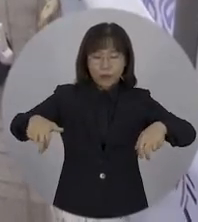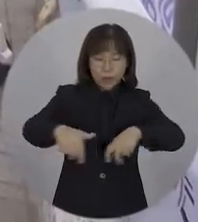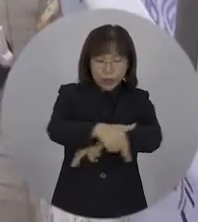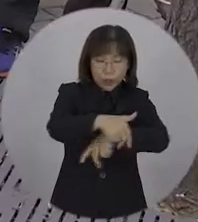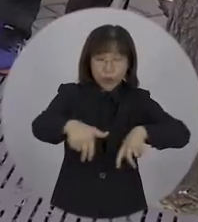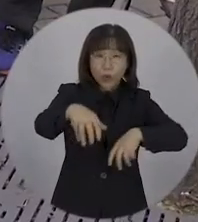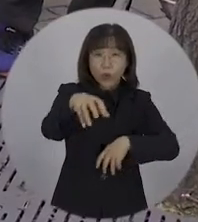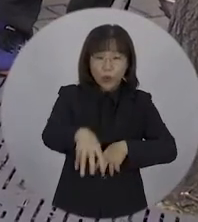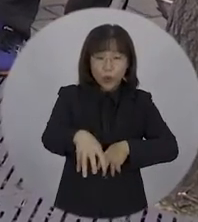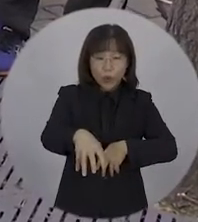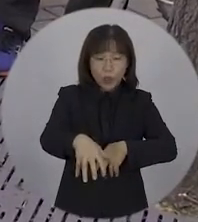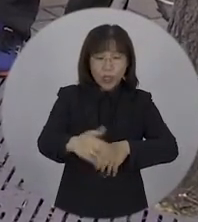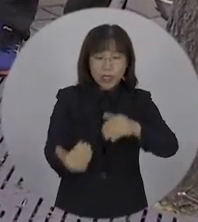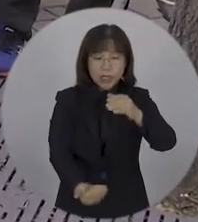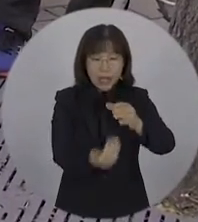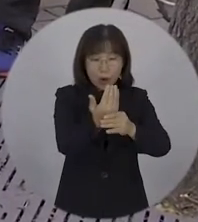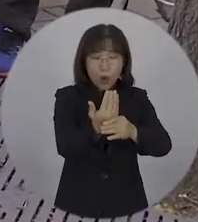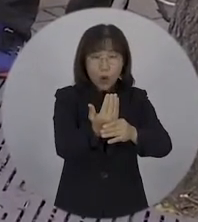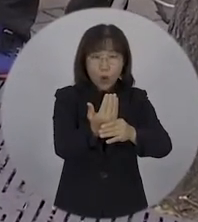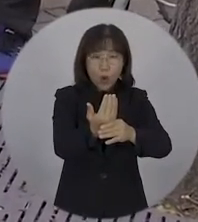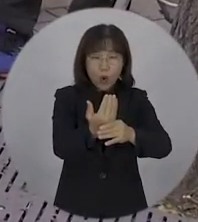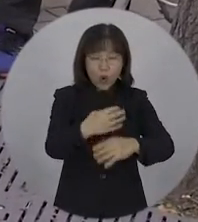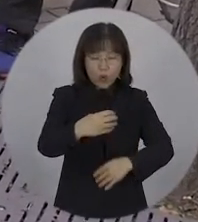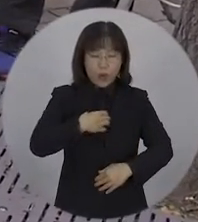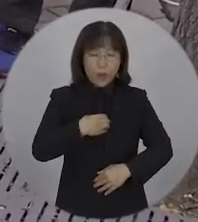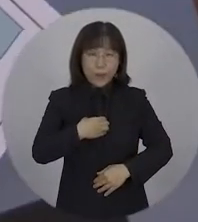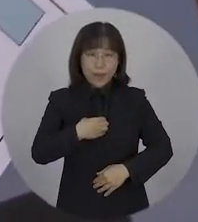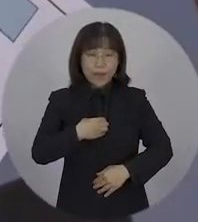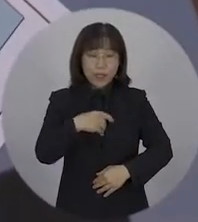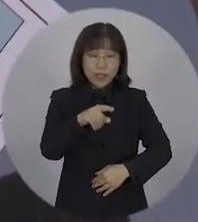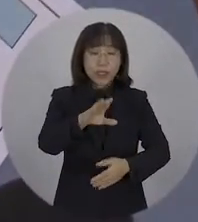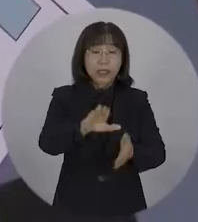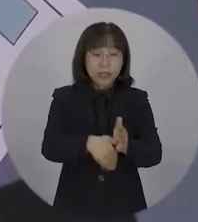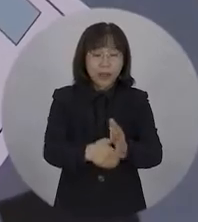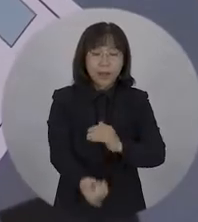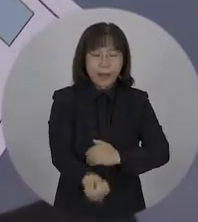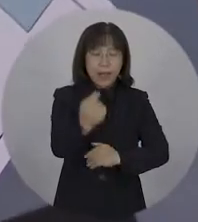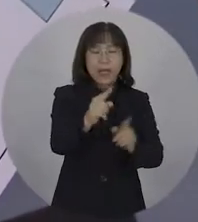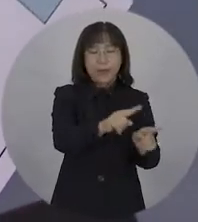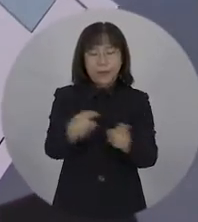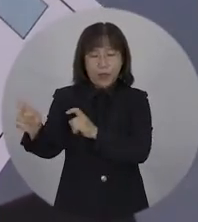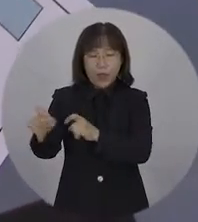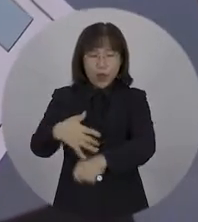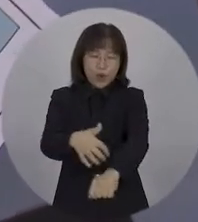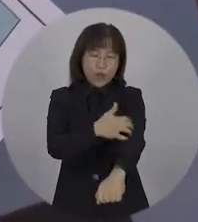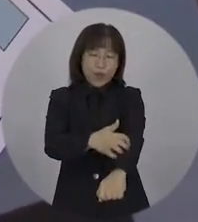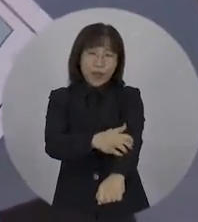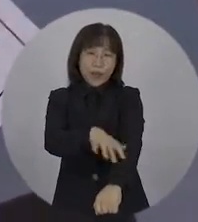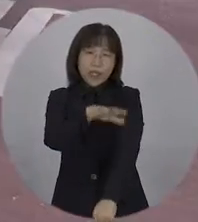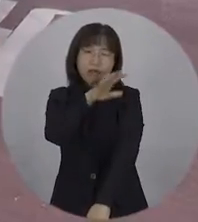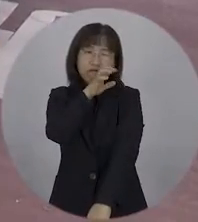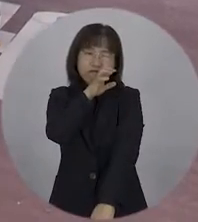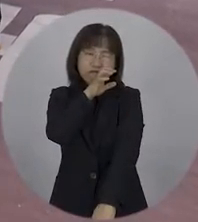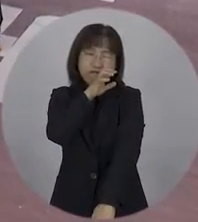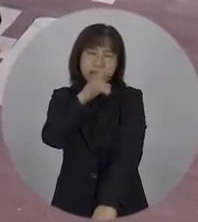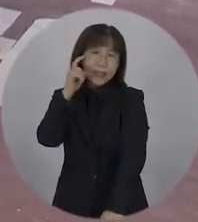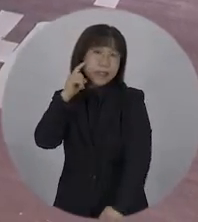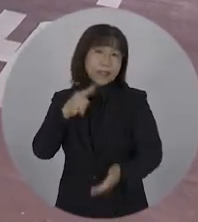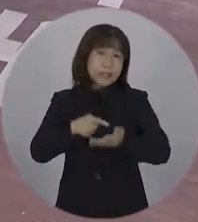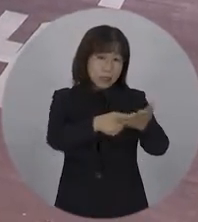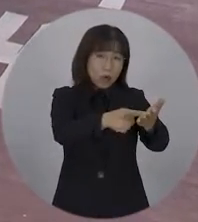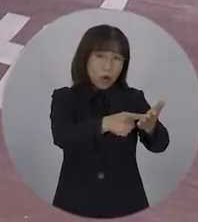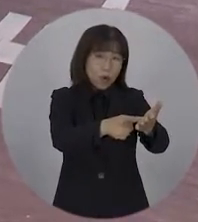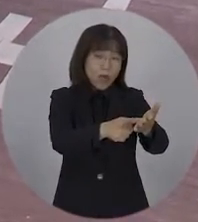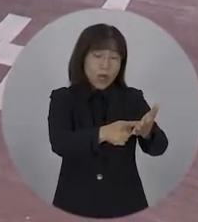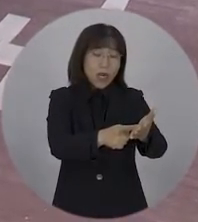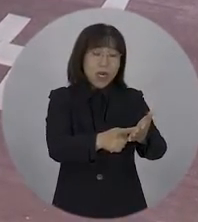사고 발생이 우려가 되면 즉시 견인 조치되며 일반 보도에서는 주민이 불편 민원을 신고한 경우